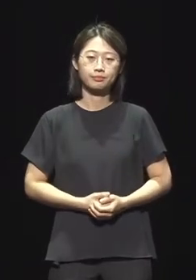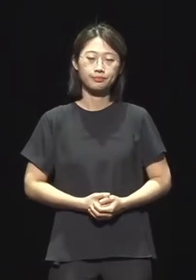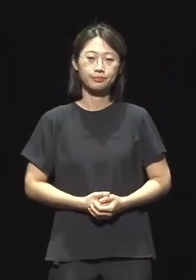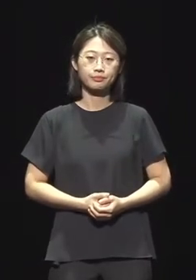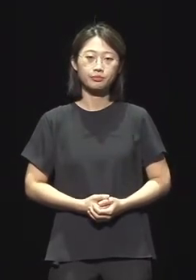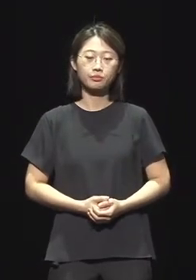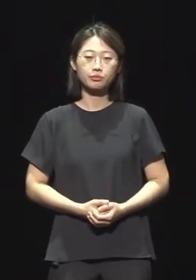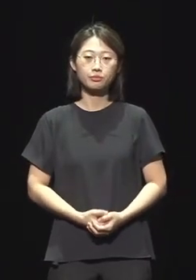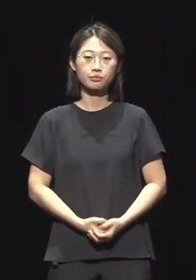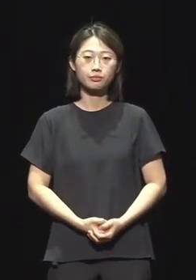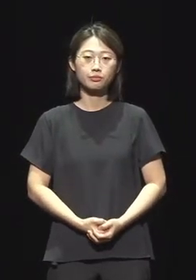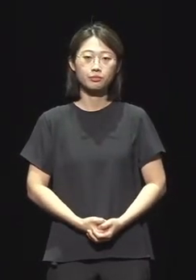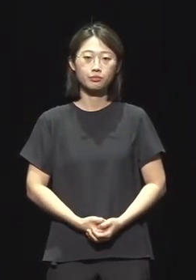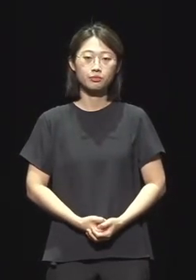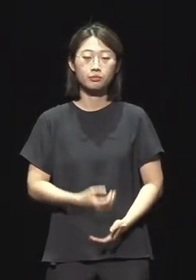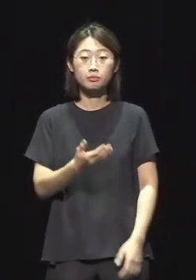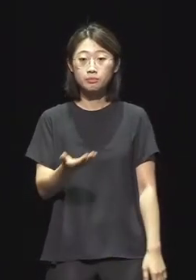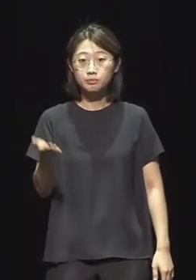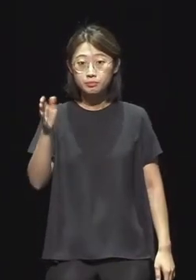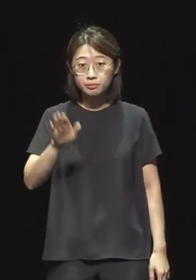하였습니다. 그러나